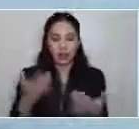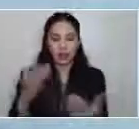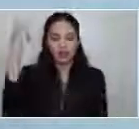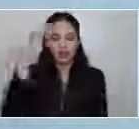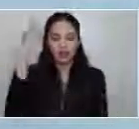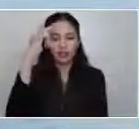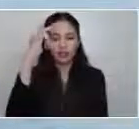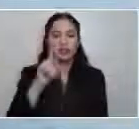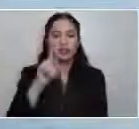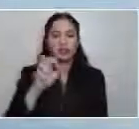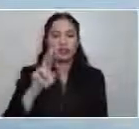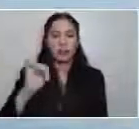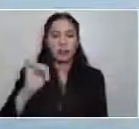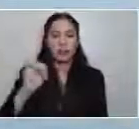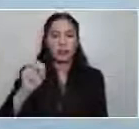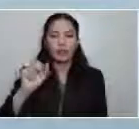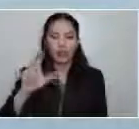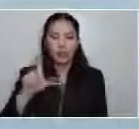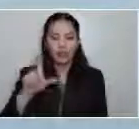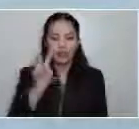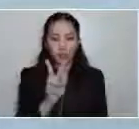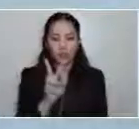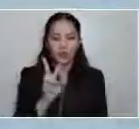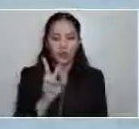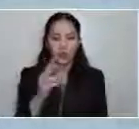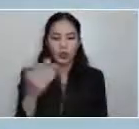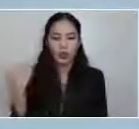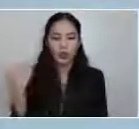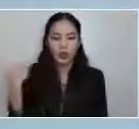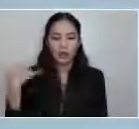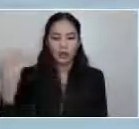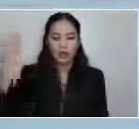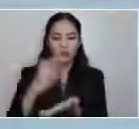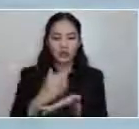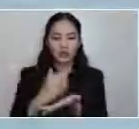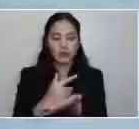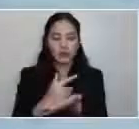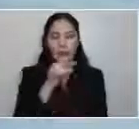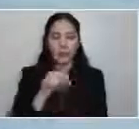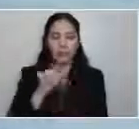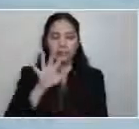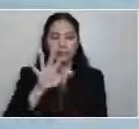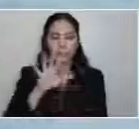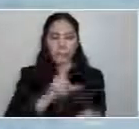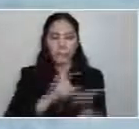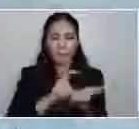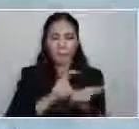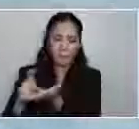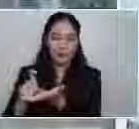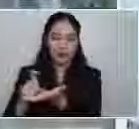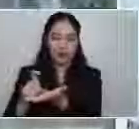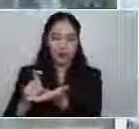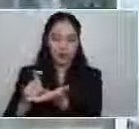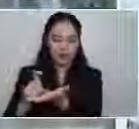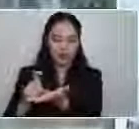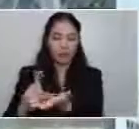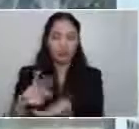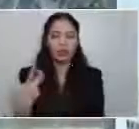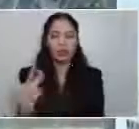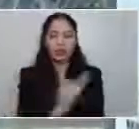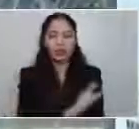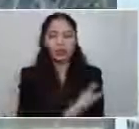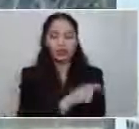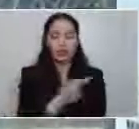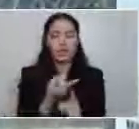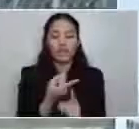gani, mahigit 4,040,000 ng bakuna ang dumating sa Pilipinas, mahigit 1.5 million ay donasyon at higit